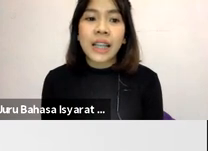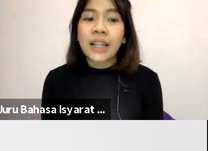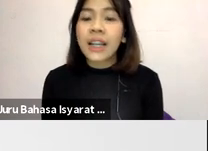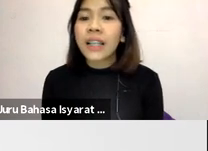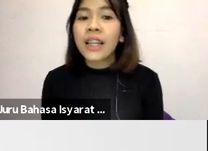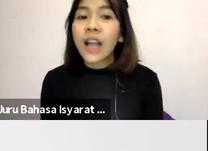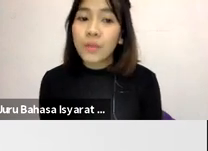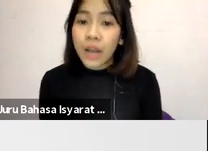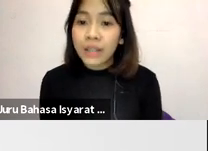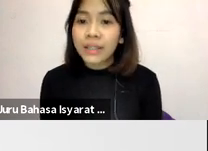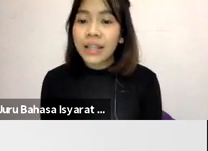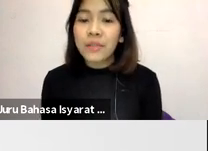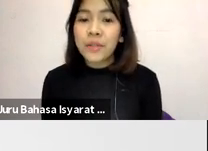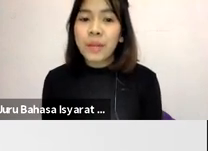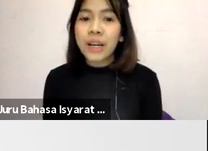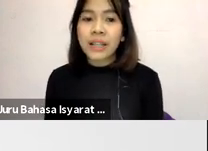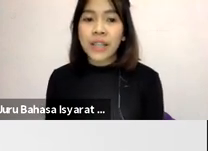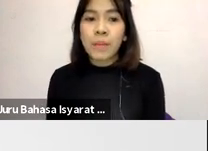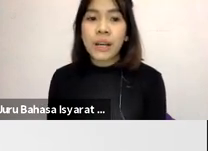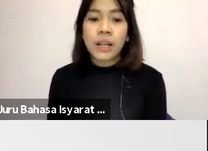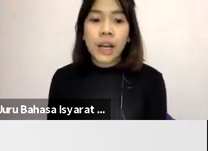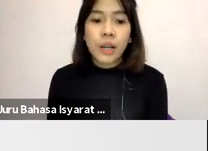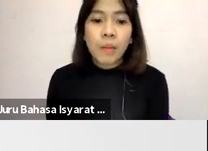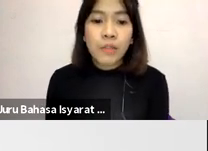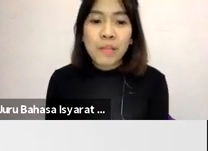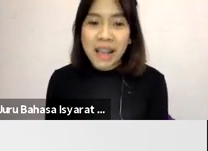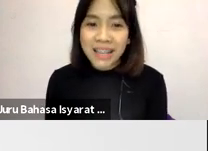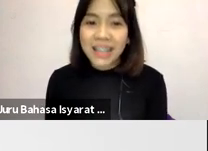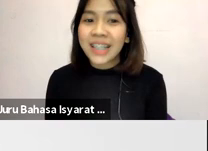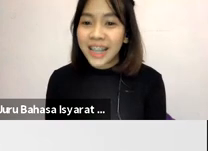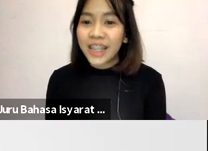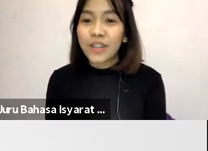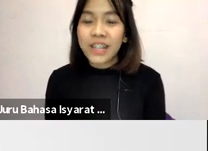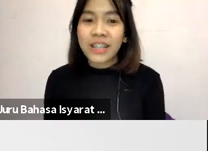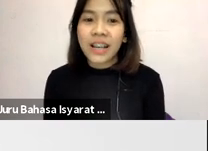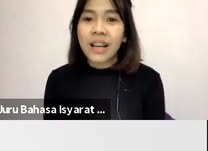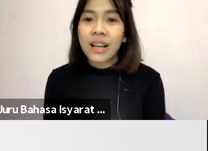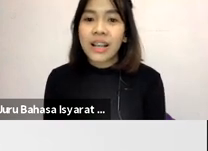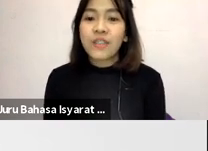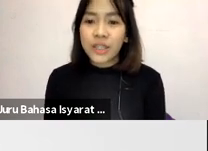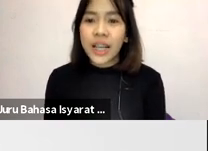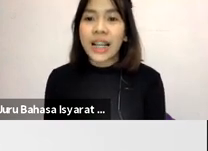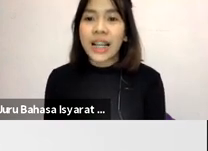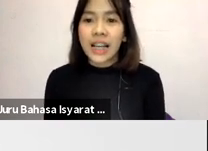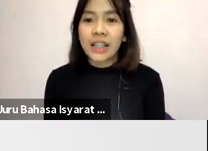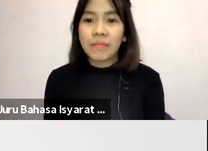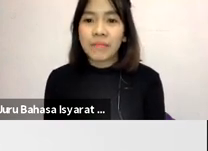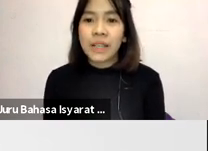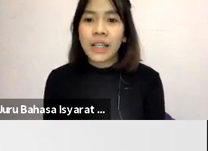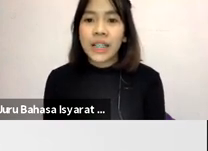kegiatan-kegiatan yang telah dilakukan Dan juga bekerjasama dengan pusat bahasa isyarat Indonesia Yogyakarta